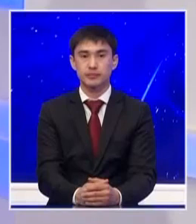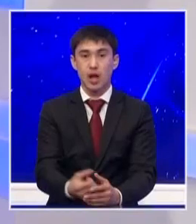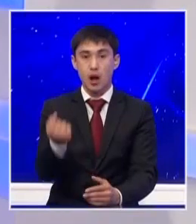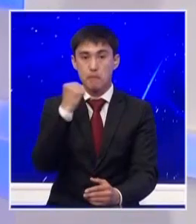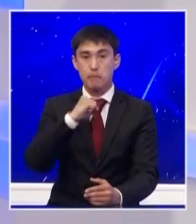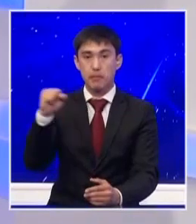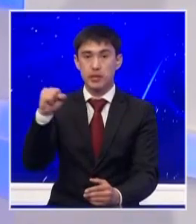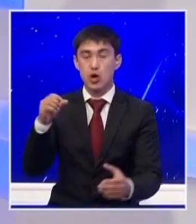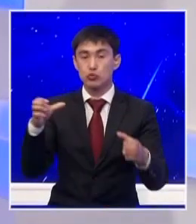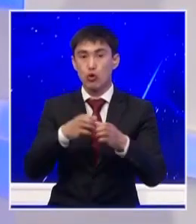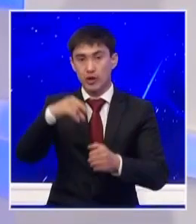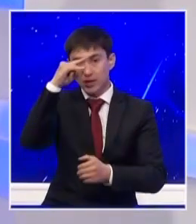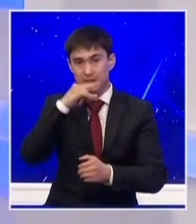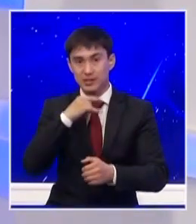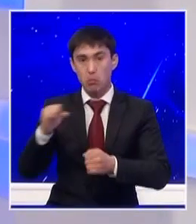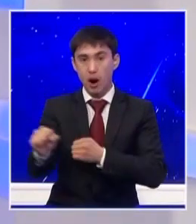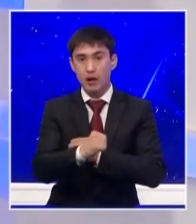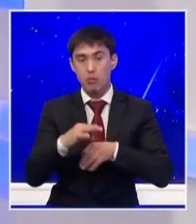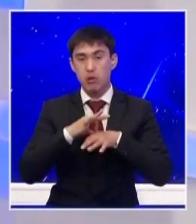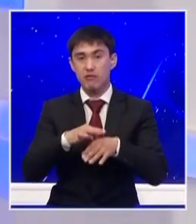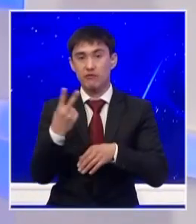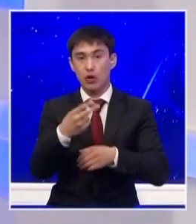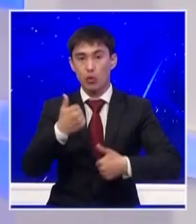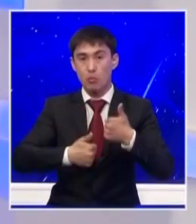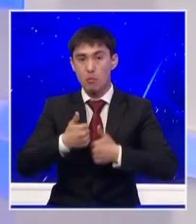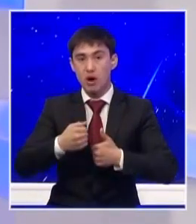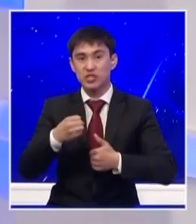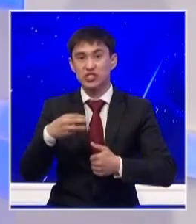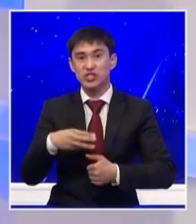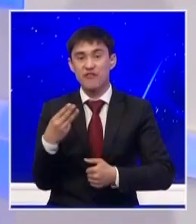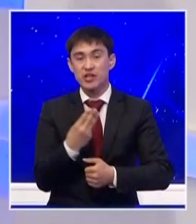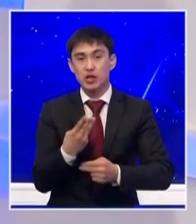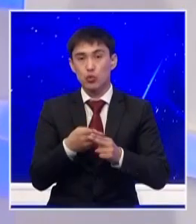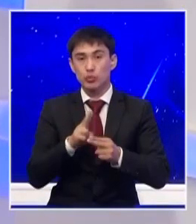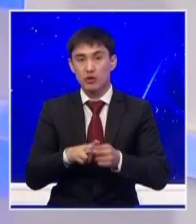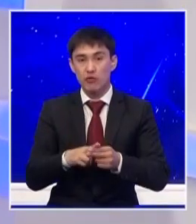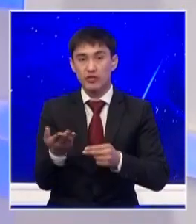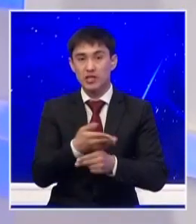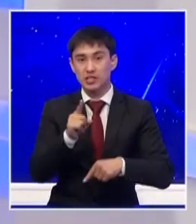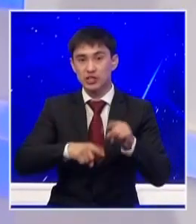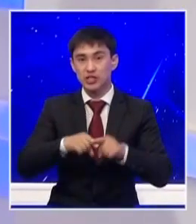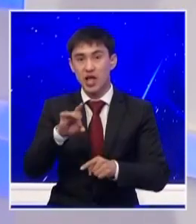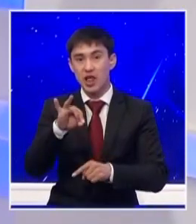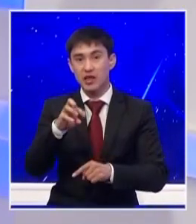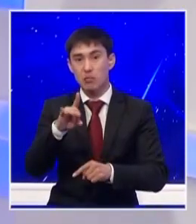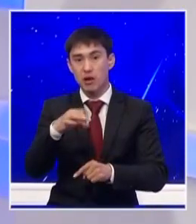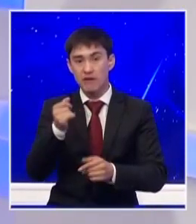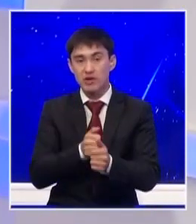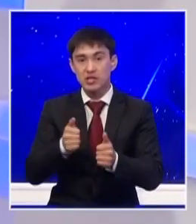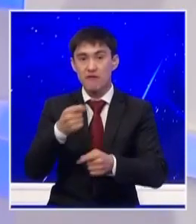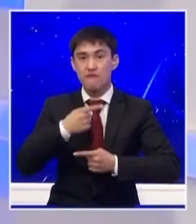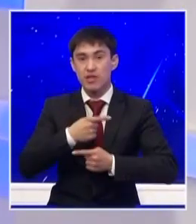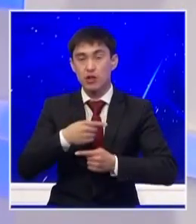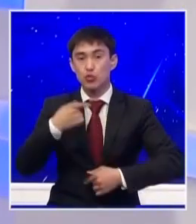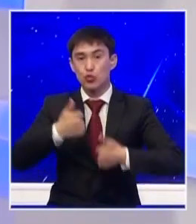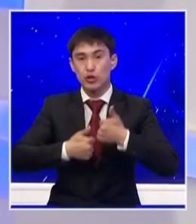к победе сборная Казахстана по хоккею провела второй матч Швеции Кроме того наша соотечественница Елена Рыбакина вышла в